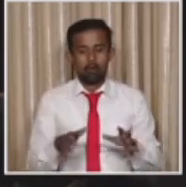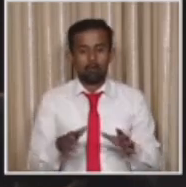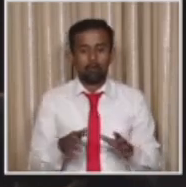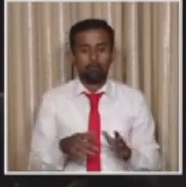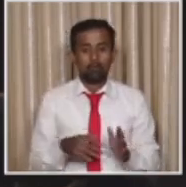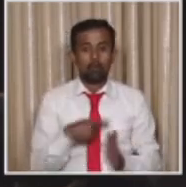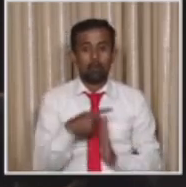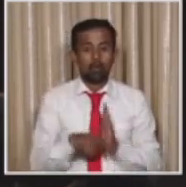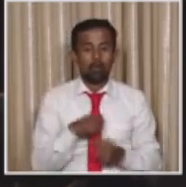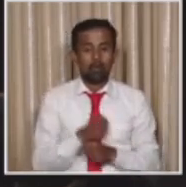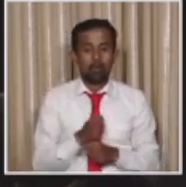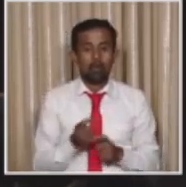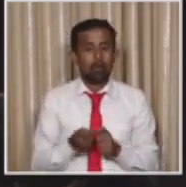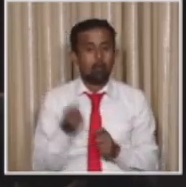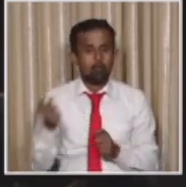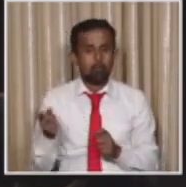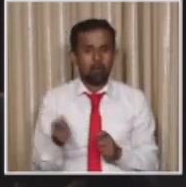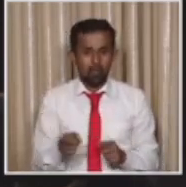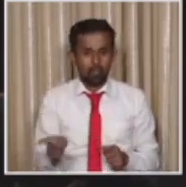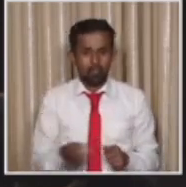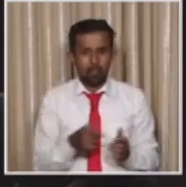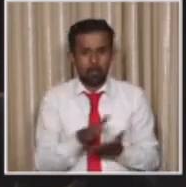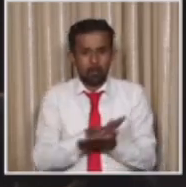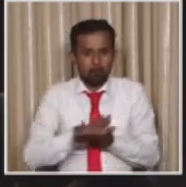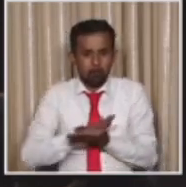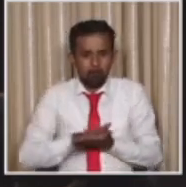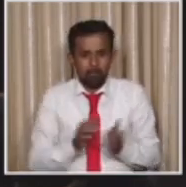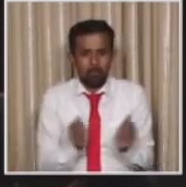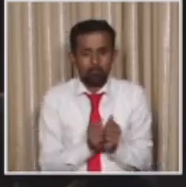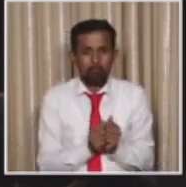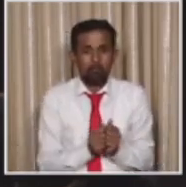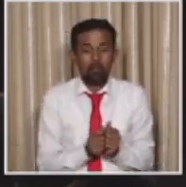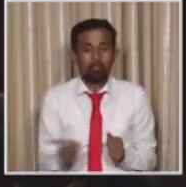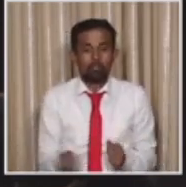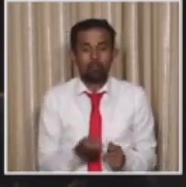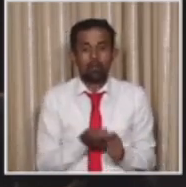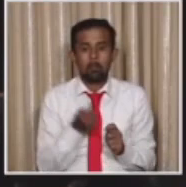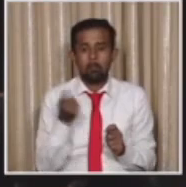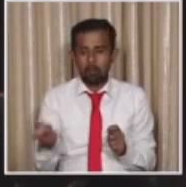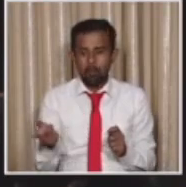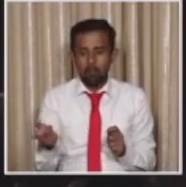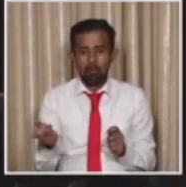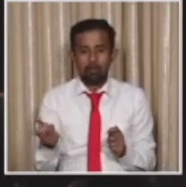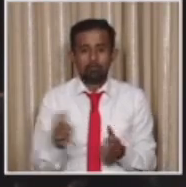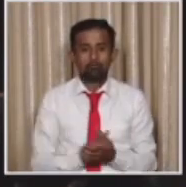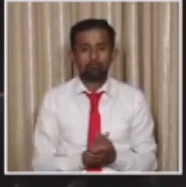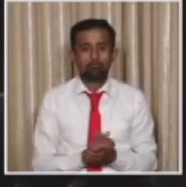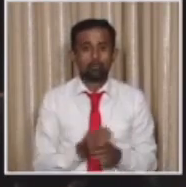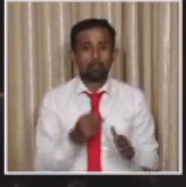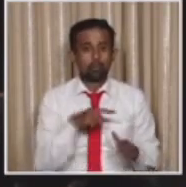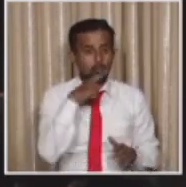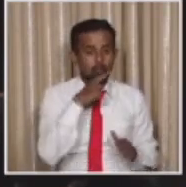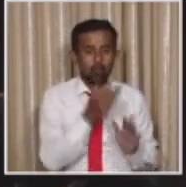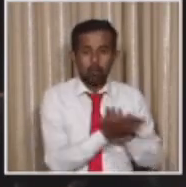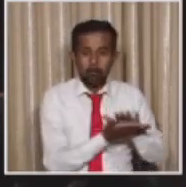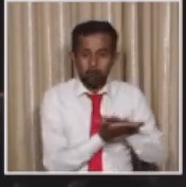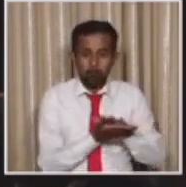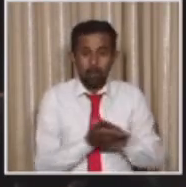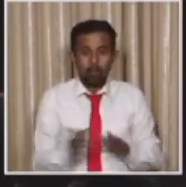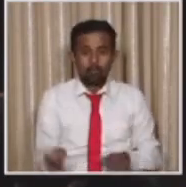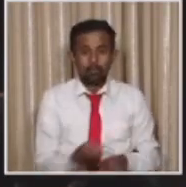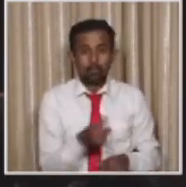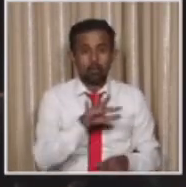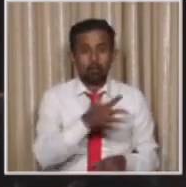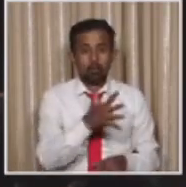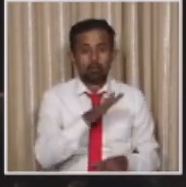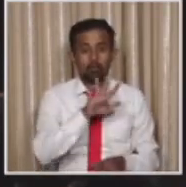මේකට දෛනික පිරිසිදු කිරීමේ කටයුතු වෙනින් දෛනික දීමනාවක් ගෙව්වා. වෙරළ පිරිසිදු කිරීමේ කටයුතු දින